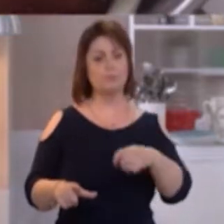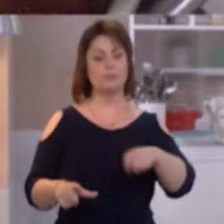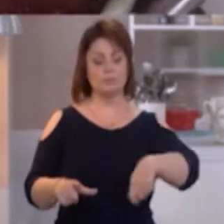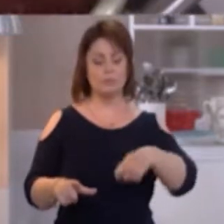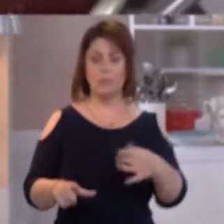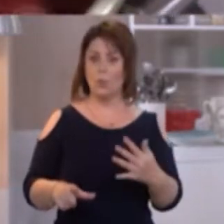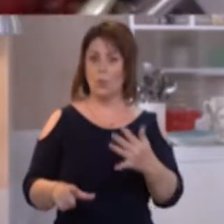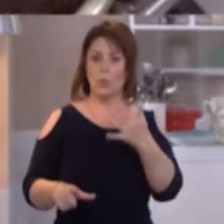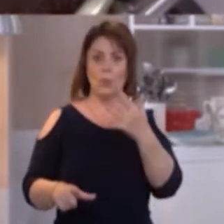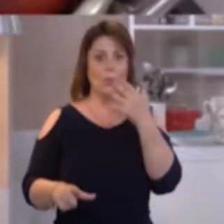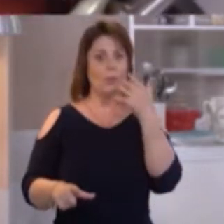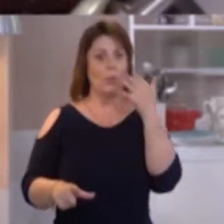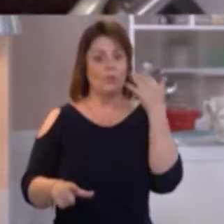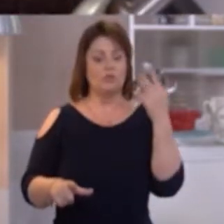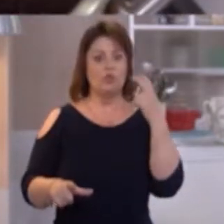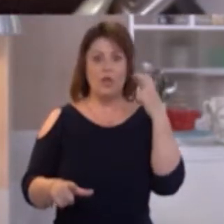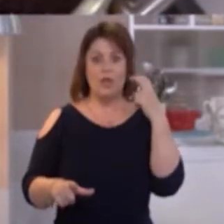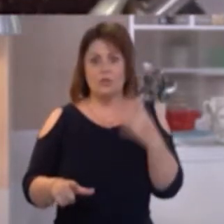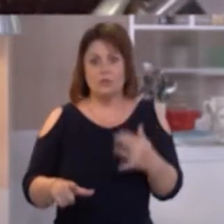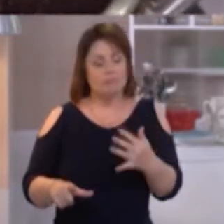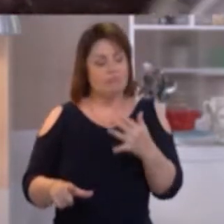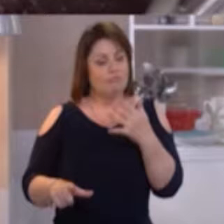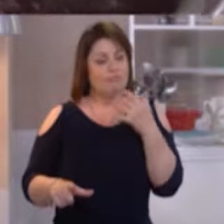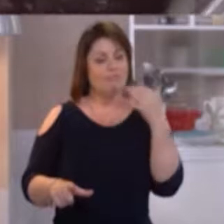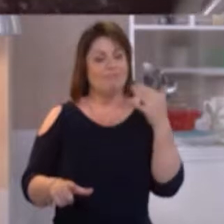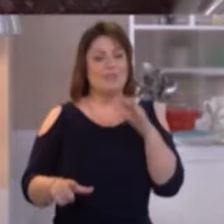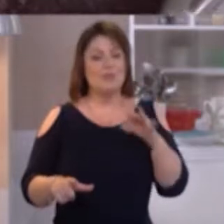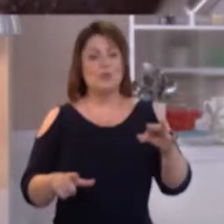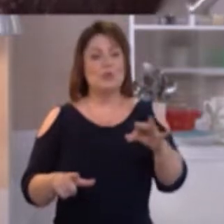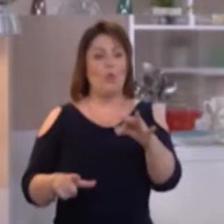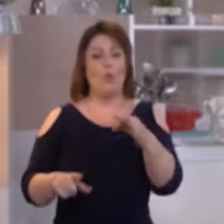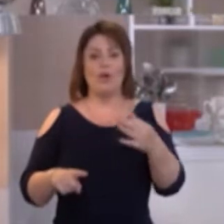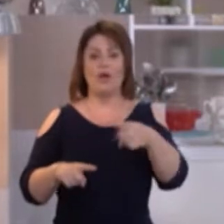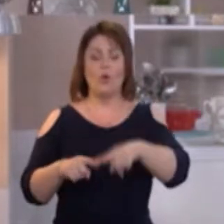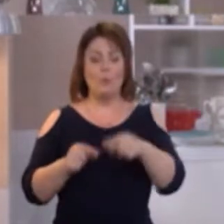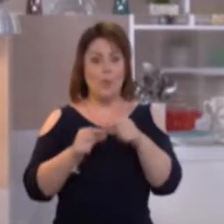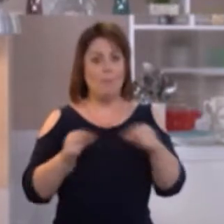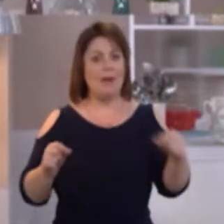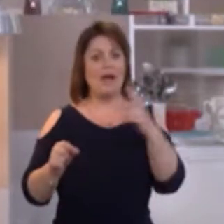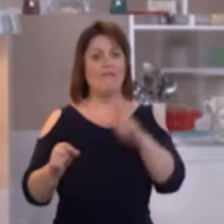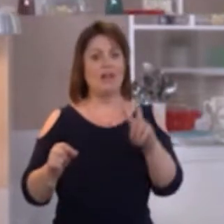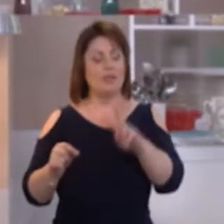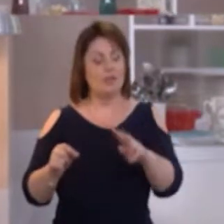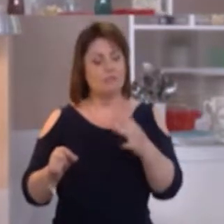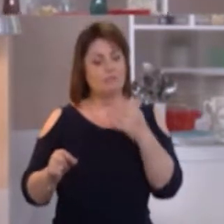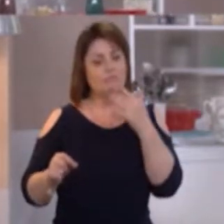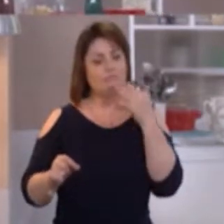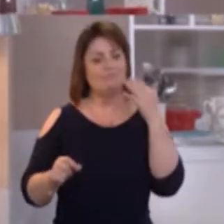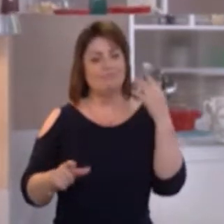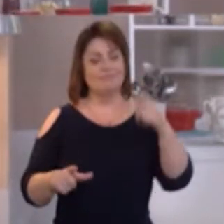Un profumo da queste ciliegie, zucchero e bacca di vaniglia.